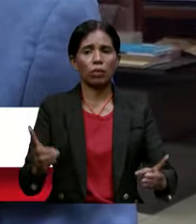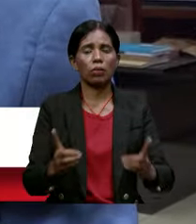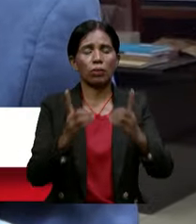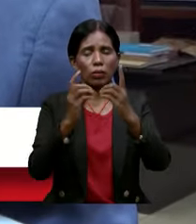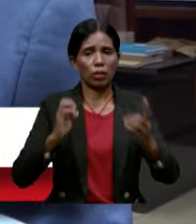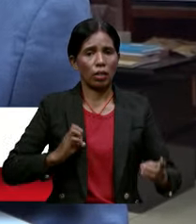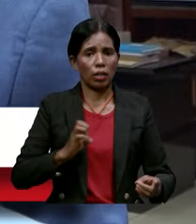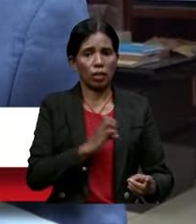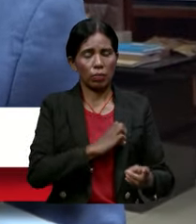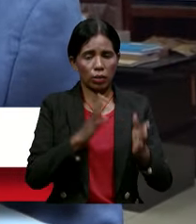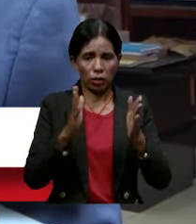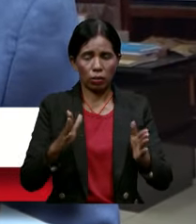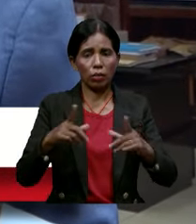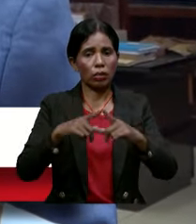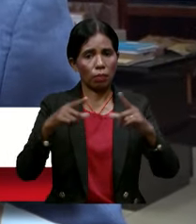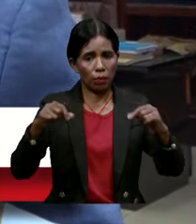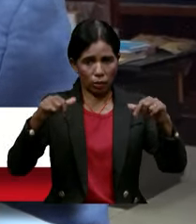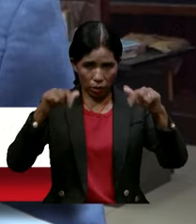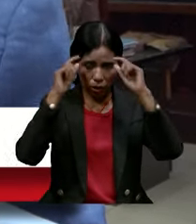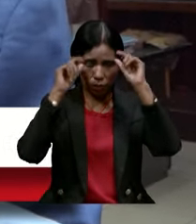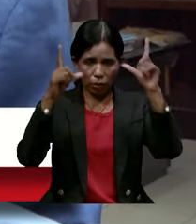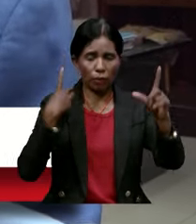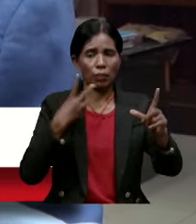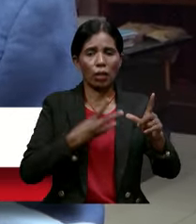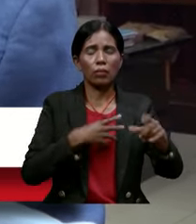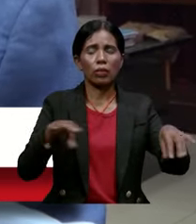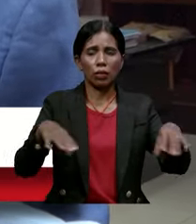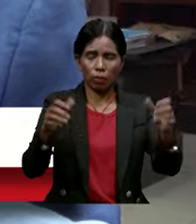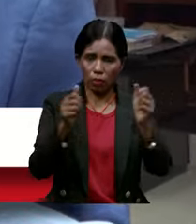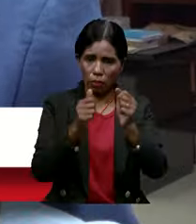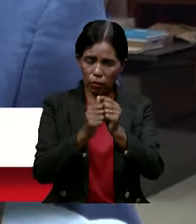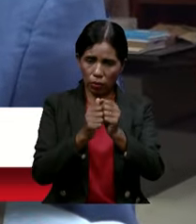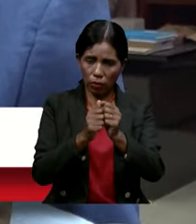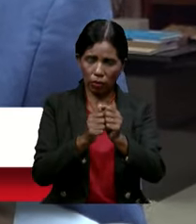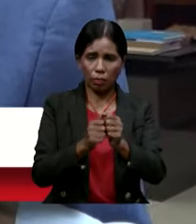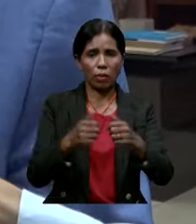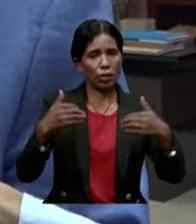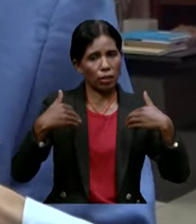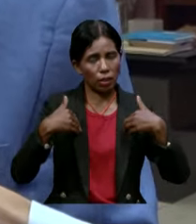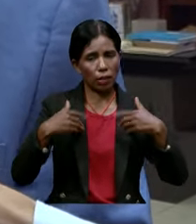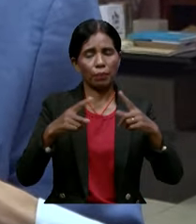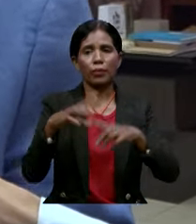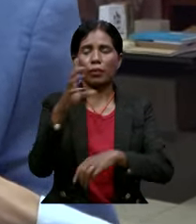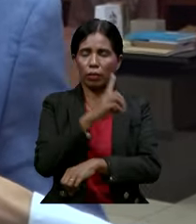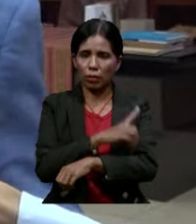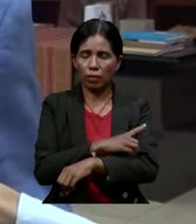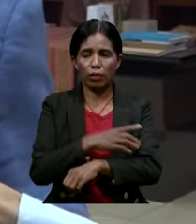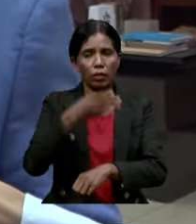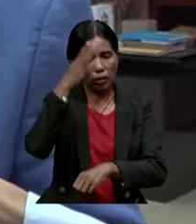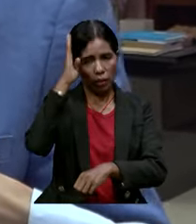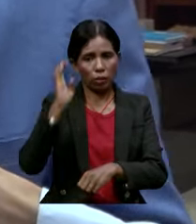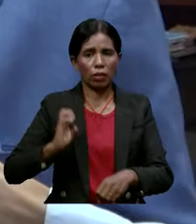nia amnero kulia liuliu kooperasaun nebe mak iha. E hoje, senhor embaixador